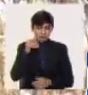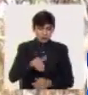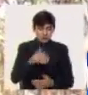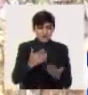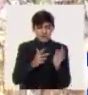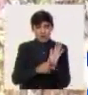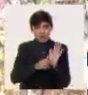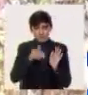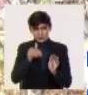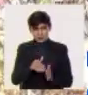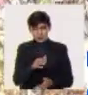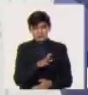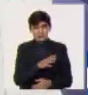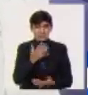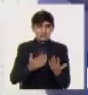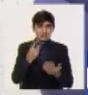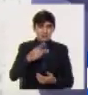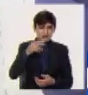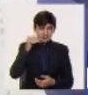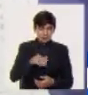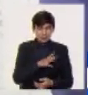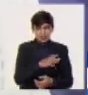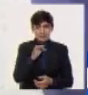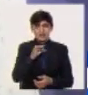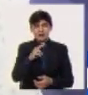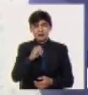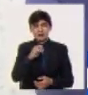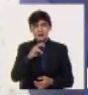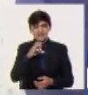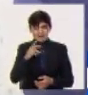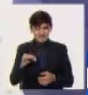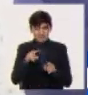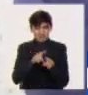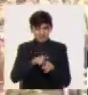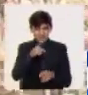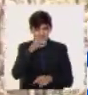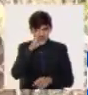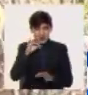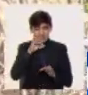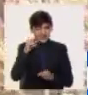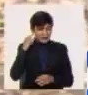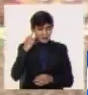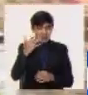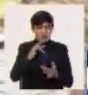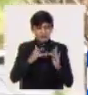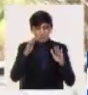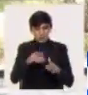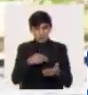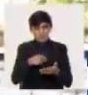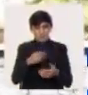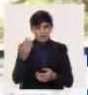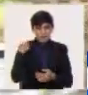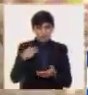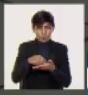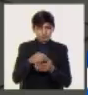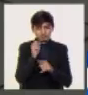тенге, 20 тысяч и так далее. Ранее Денский делал покупки на известном китайском сайте. Подозревает, что CVC-код его карты